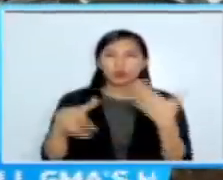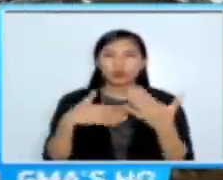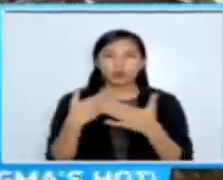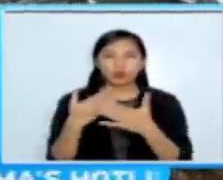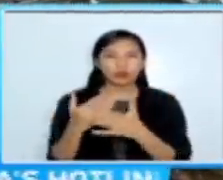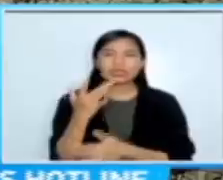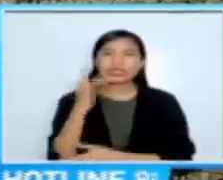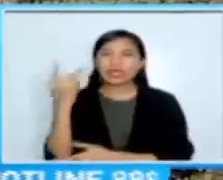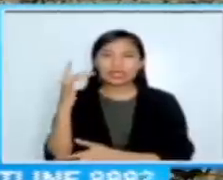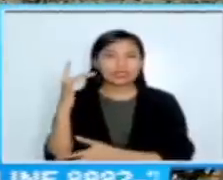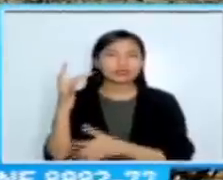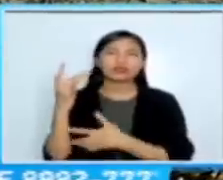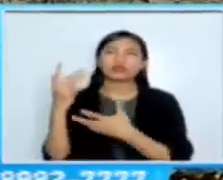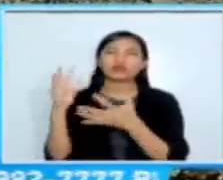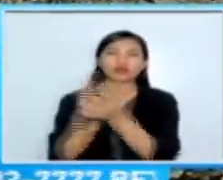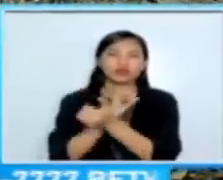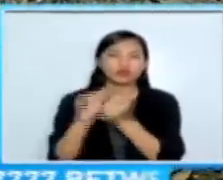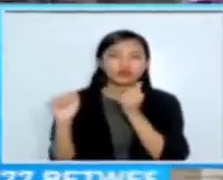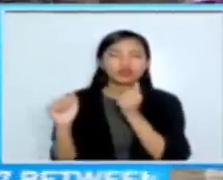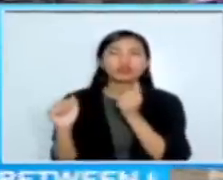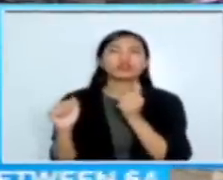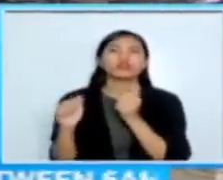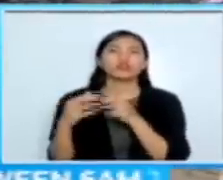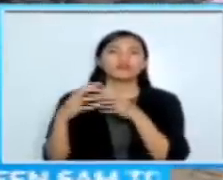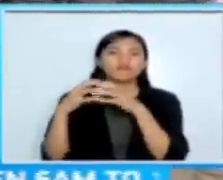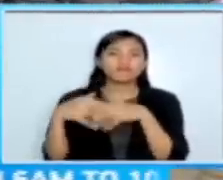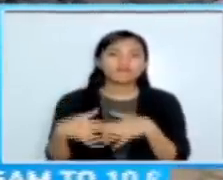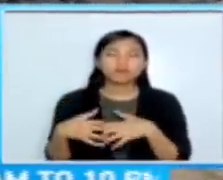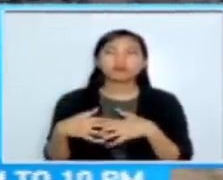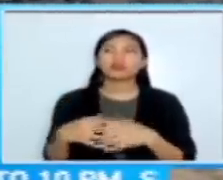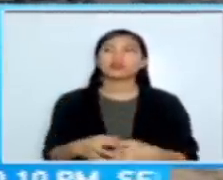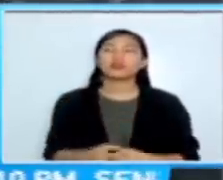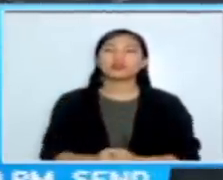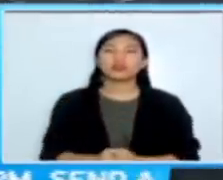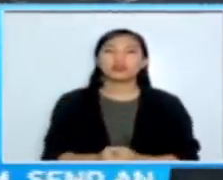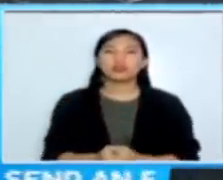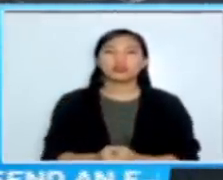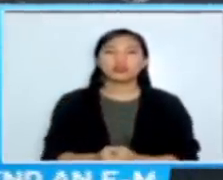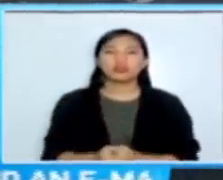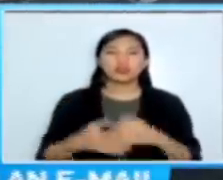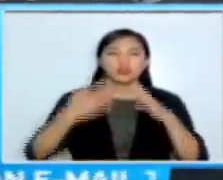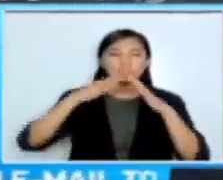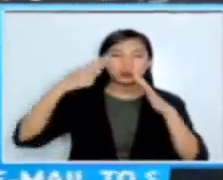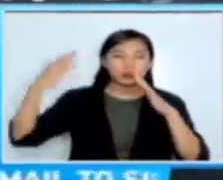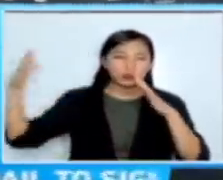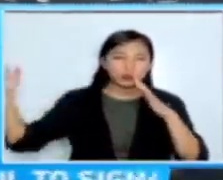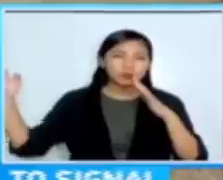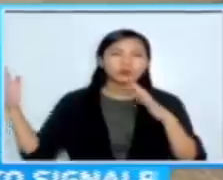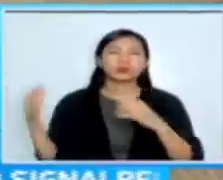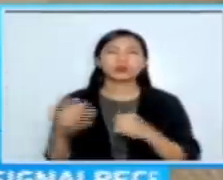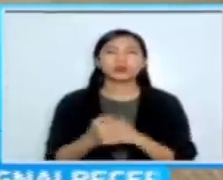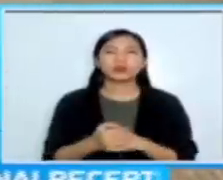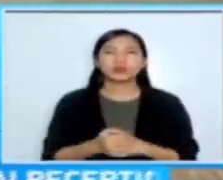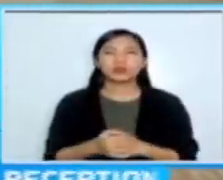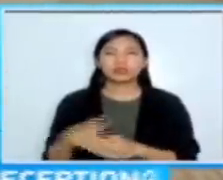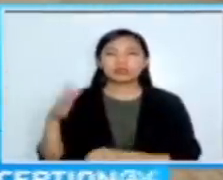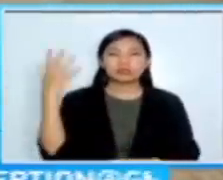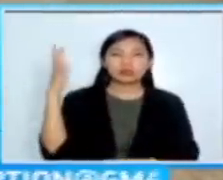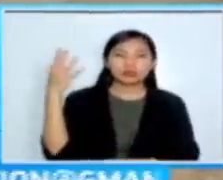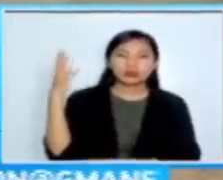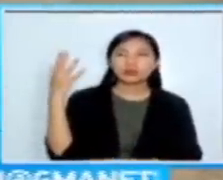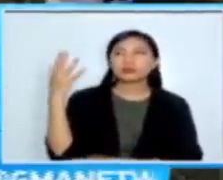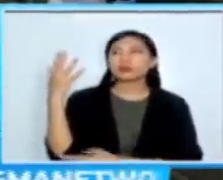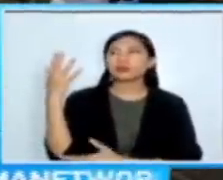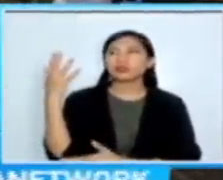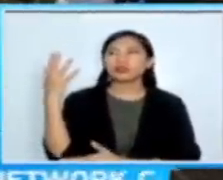bumabasag, lahat ng mga atit parang lumipad kung saan-saan. Yung mga puno hindi mo na marirecognize,